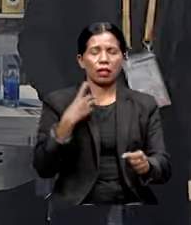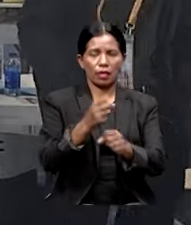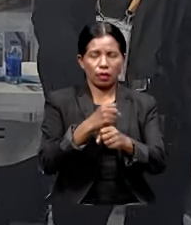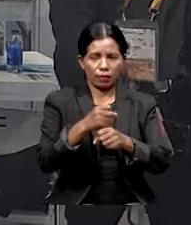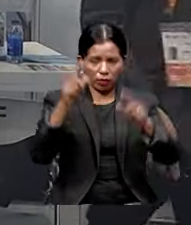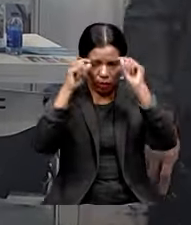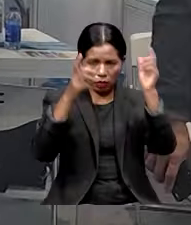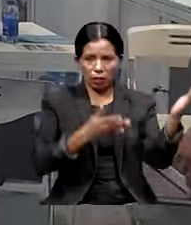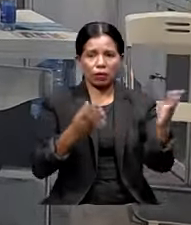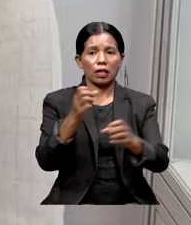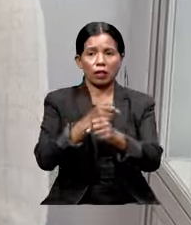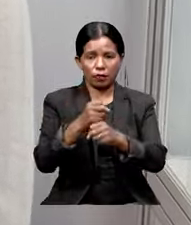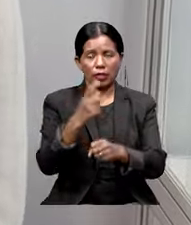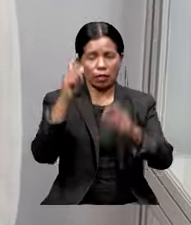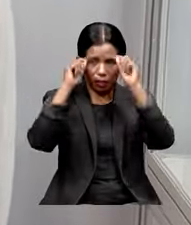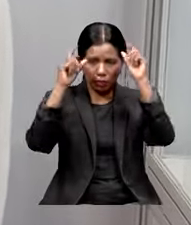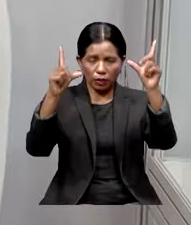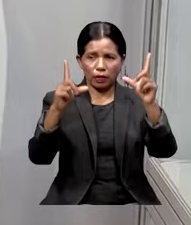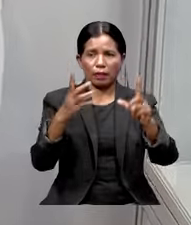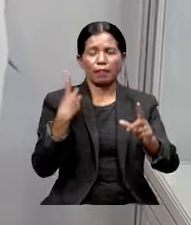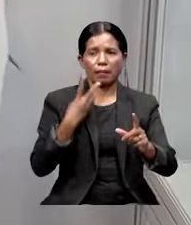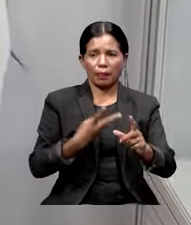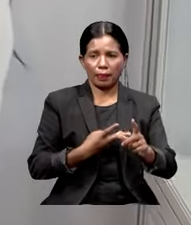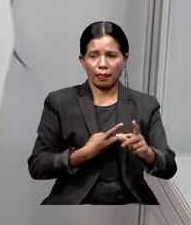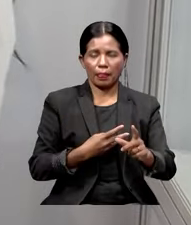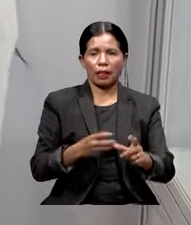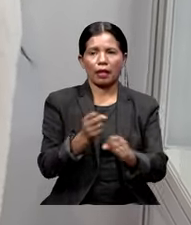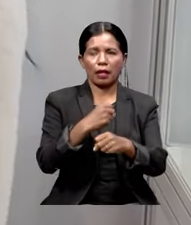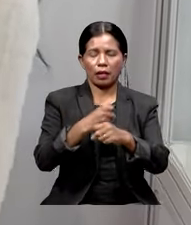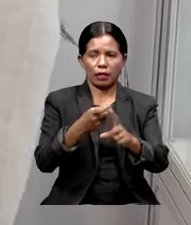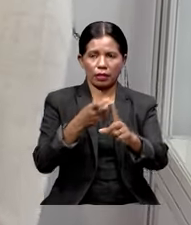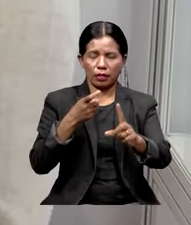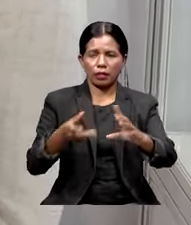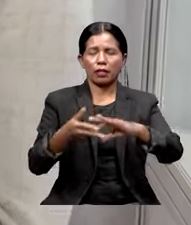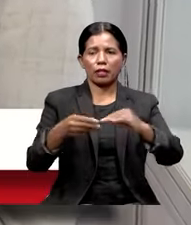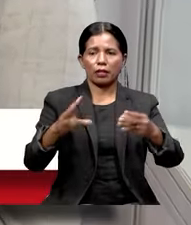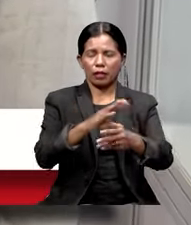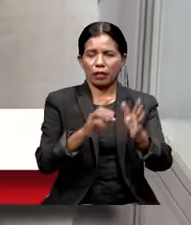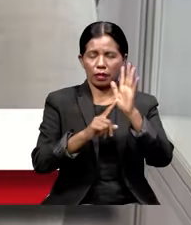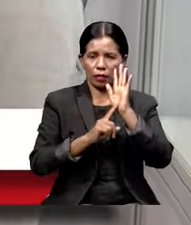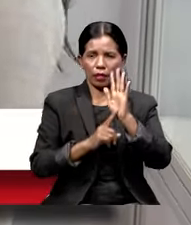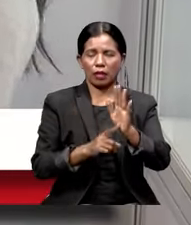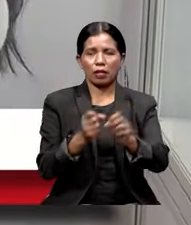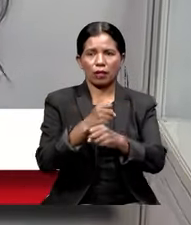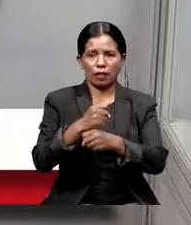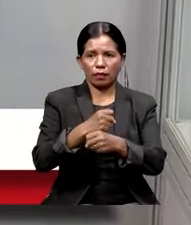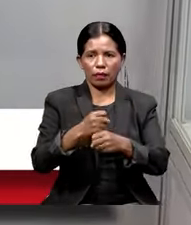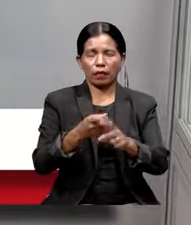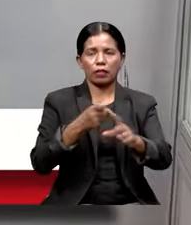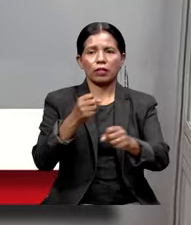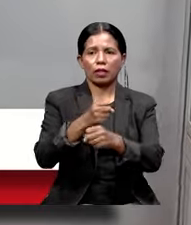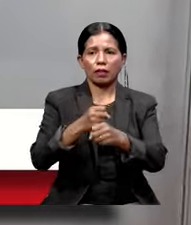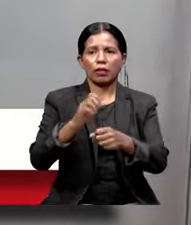so lori mak Cafe Timor. Nebe ami member mak produk husi Cafe Timor. Produk kafe. Husi kafe